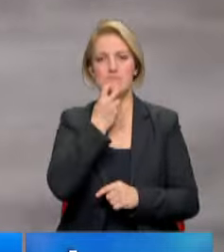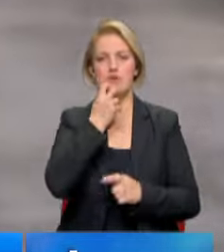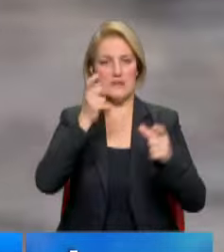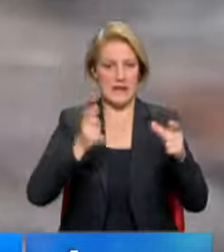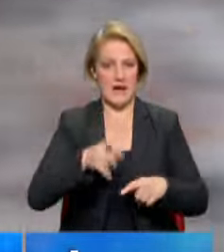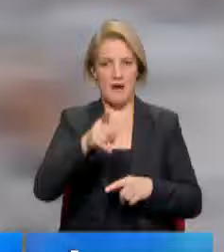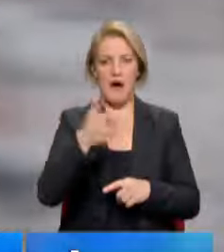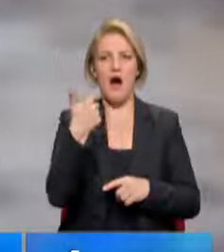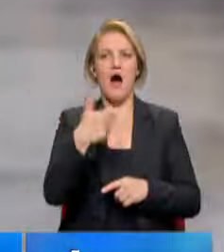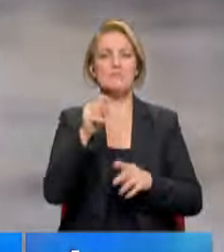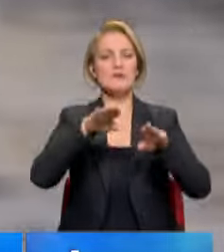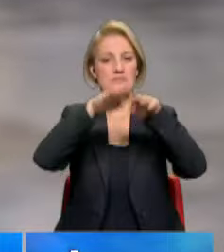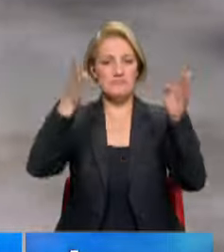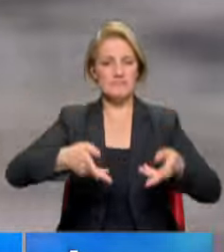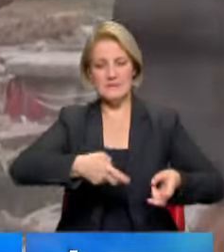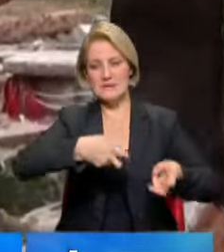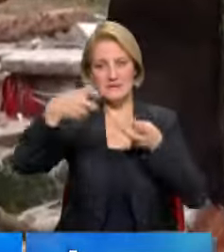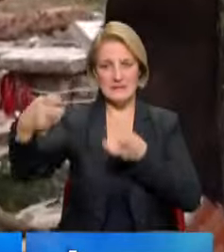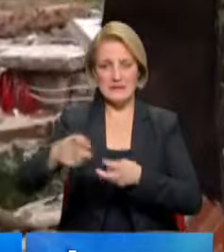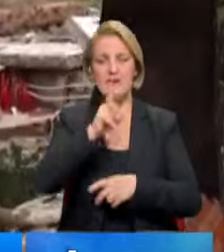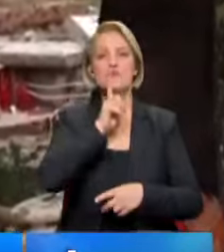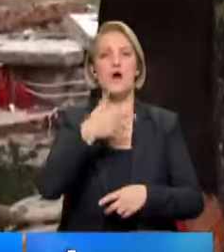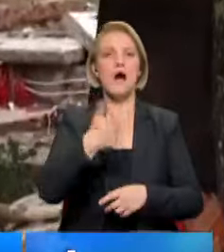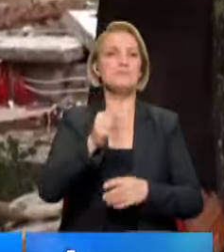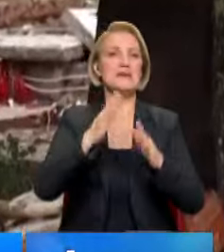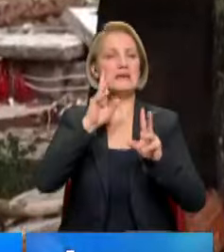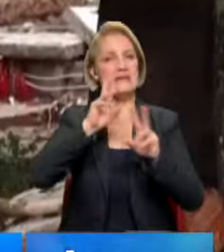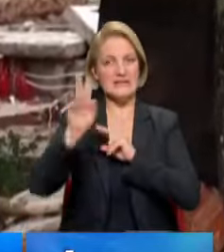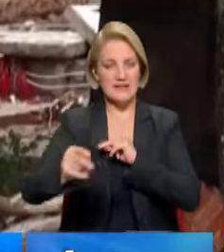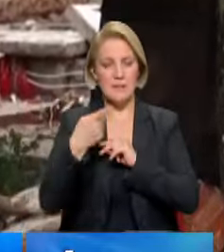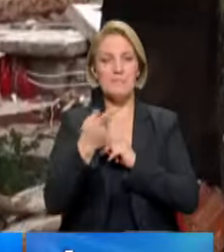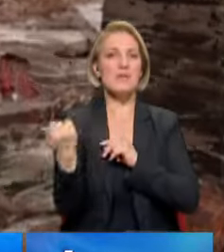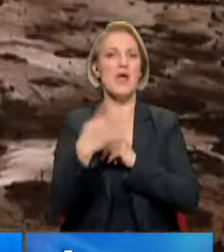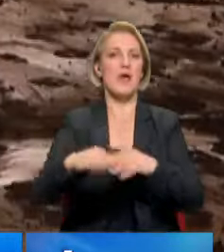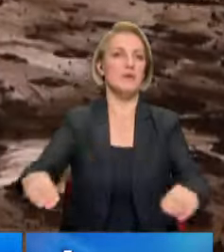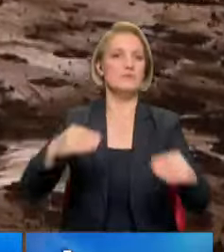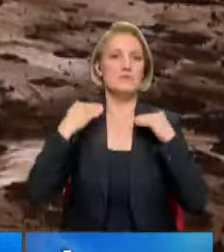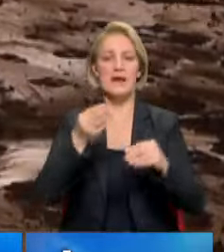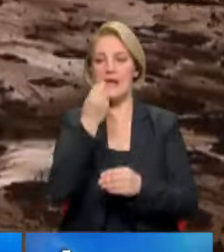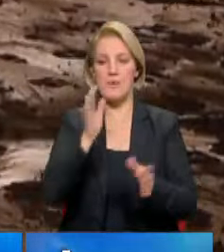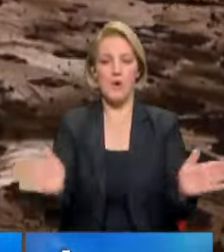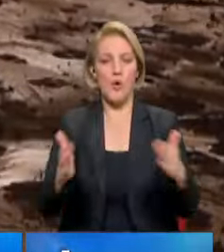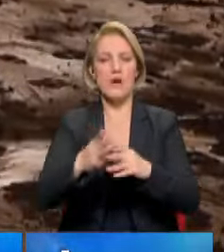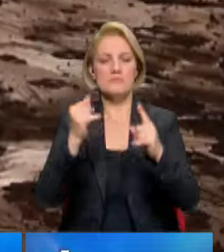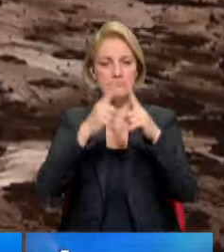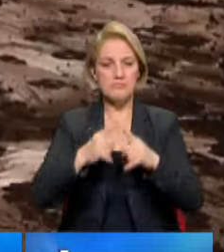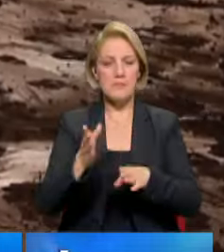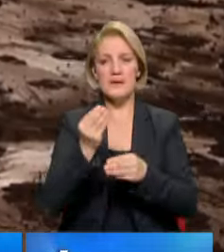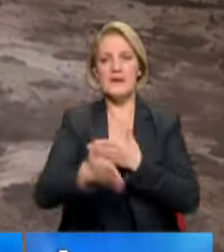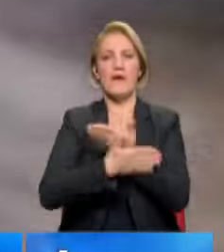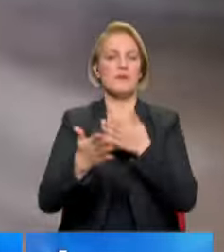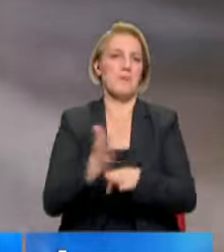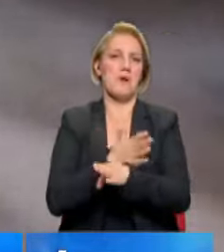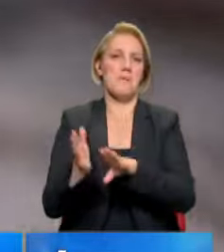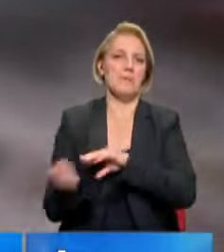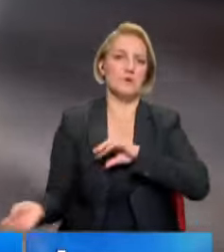Hersek'e 60 konteyner, 168 yatak, 84 mutfak seti, binlerce battaniye, gıda kolisi gibi çok sayıda yardım malzemesi